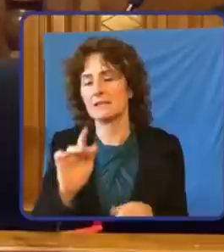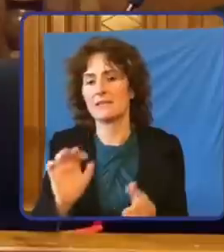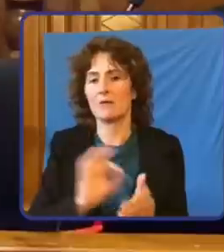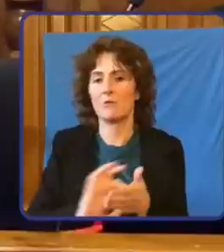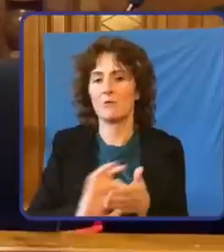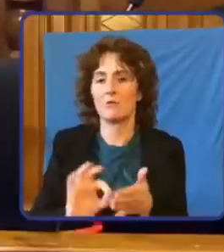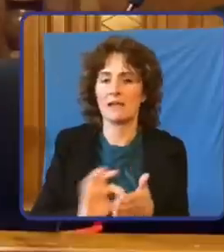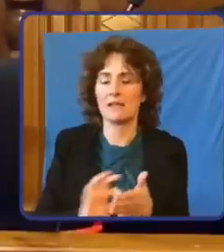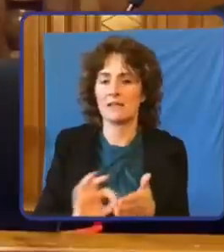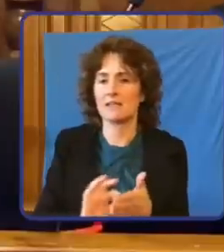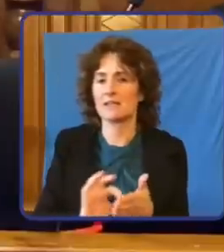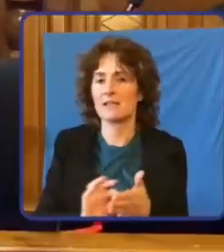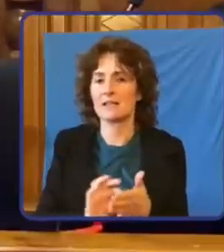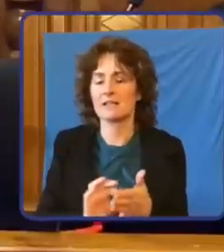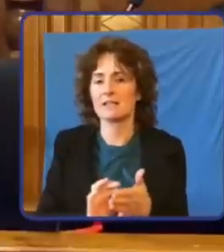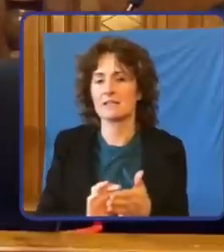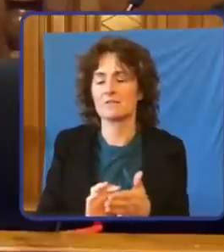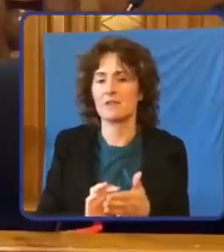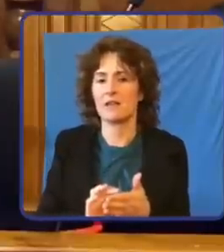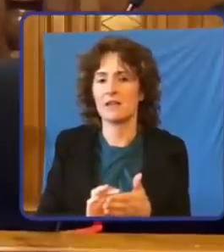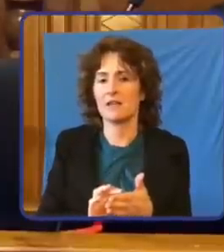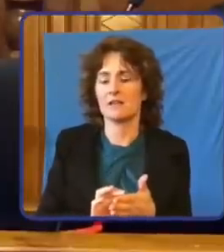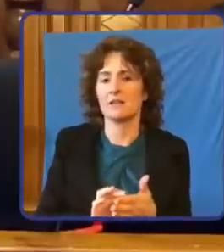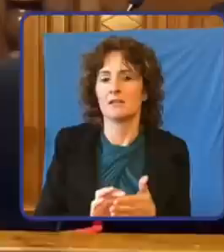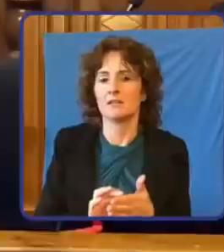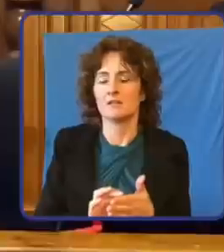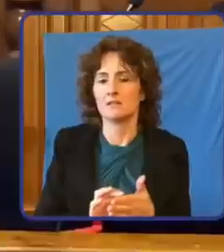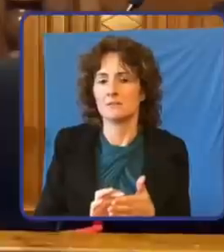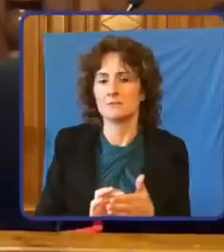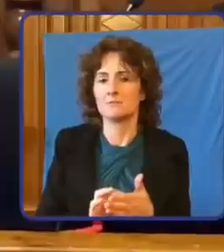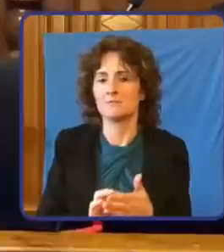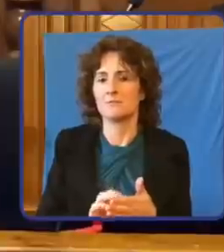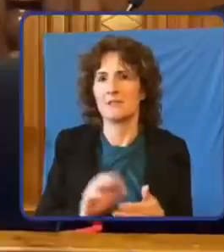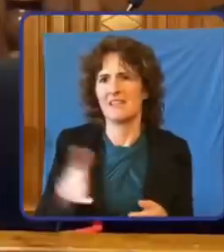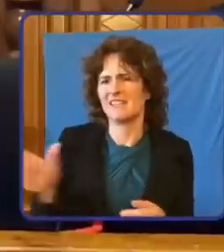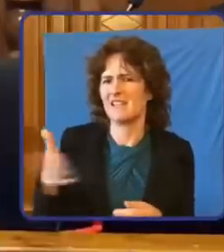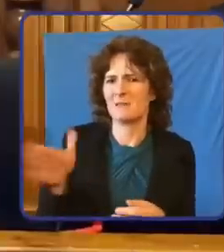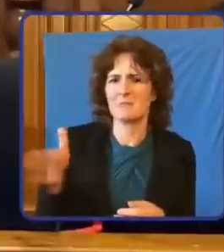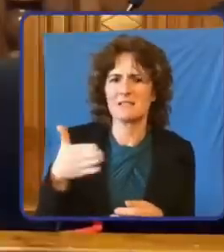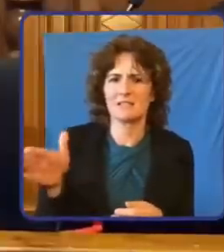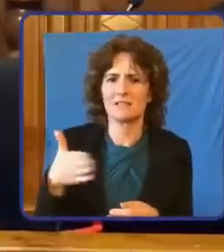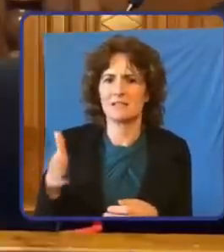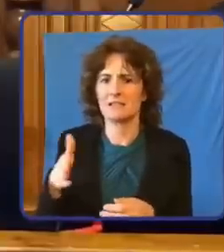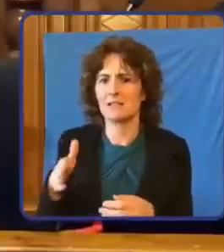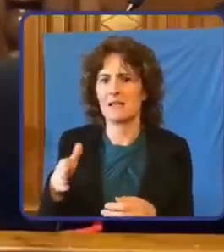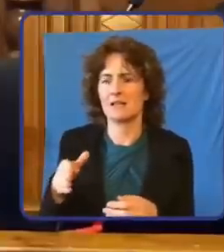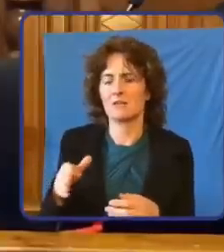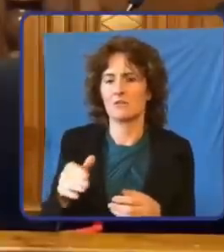egy ártatlan tévedés, hogy én őt nemzetileg körözött iszlamista